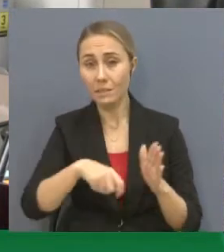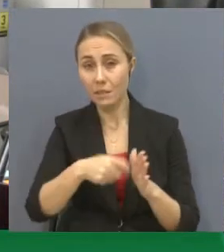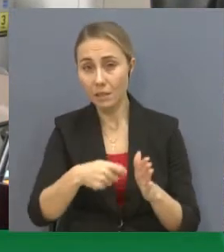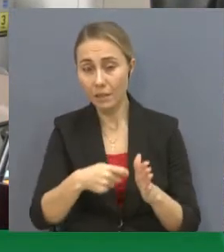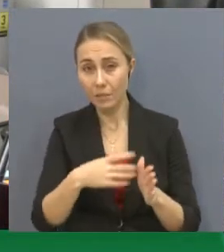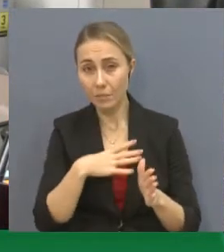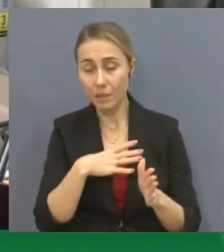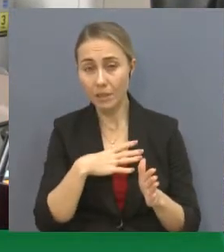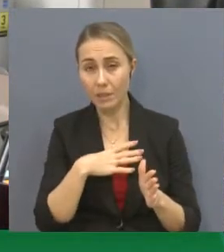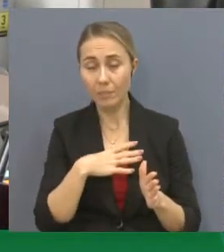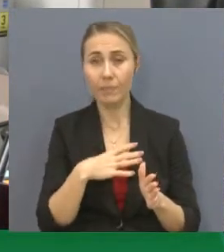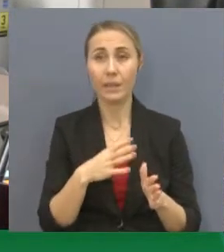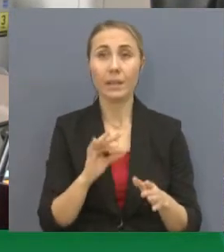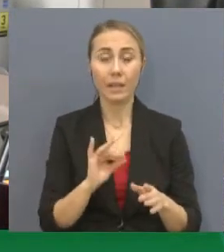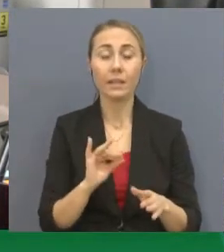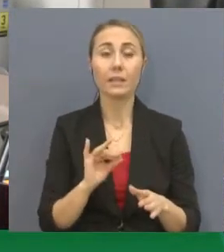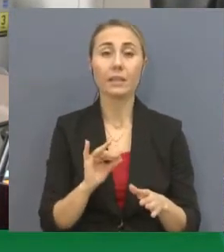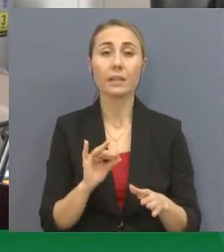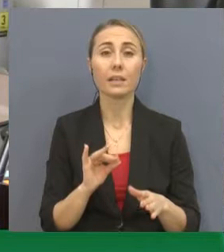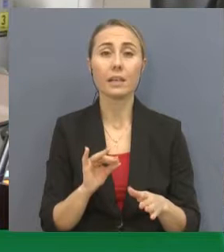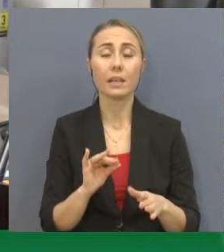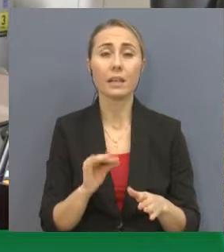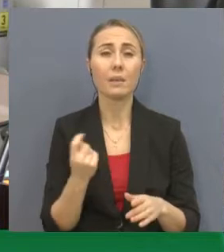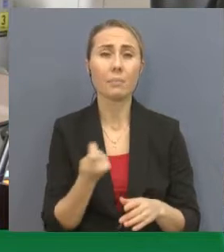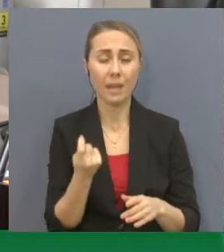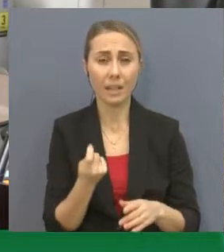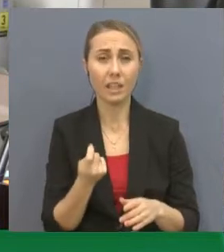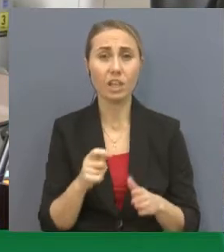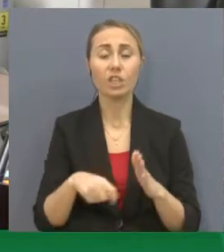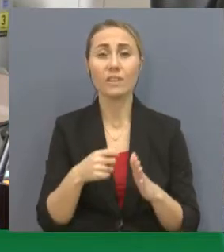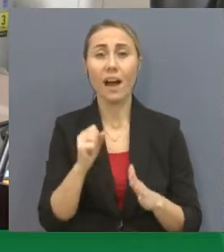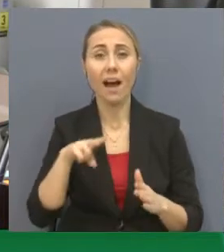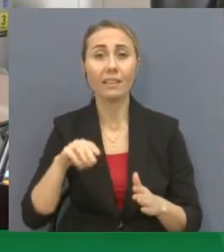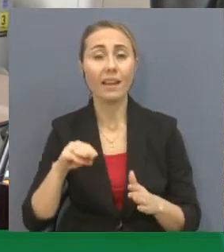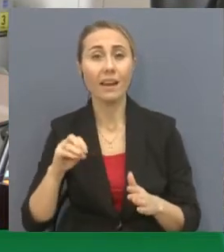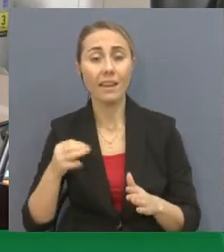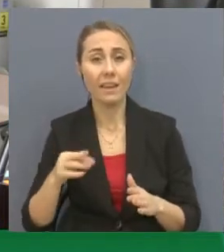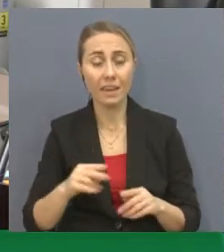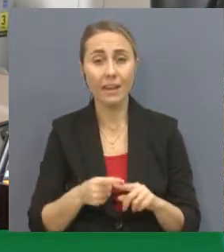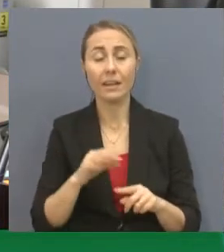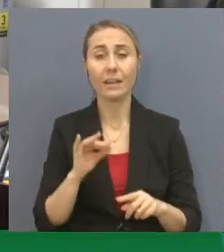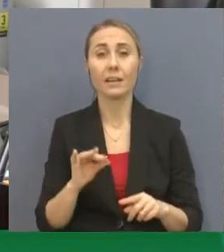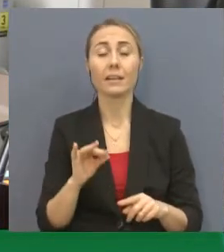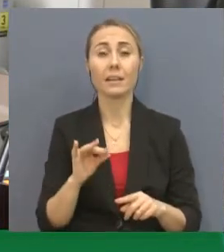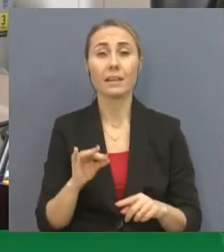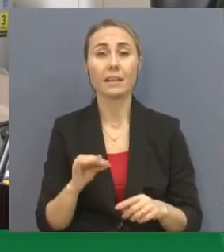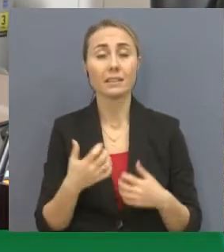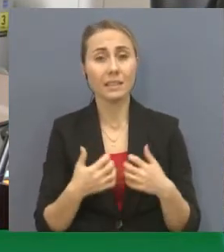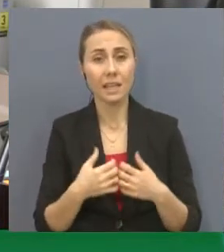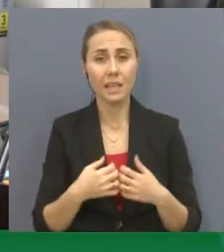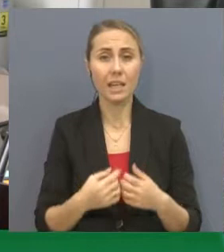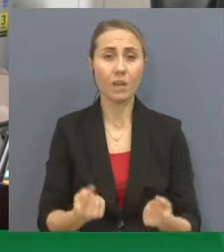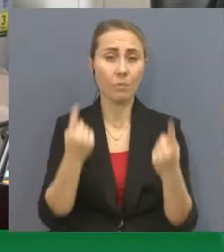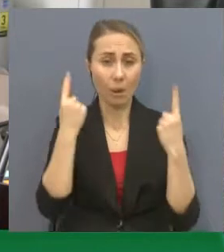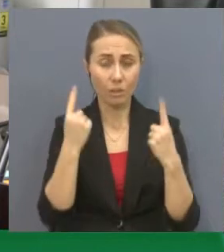нас как и мелких своей своими хотели я мелких компаний компаниях так и в промышленных масштабах